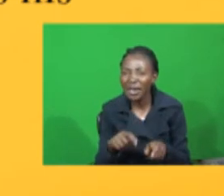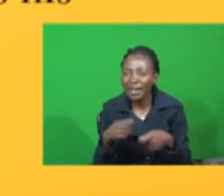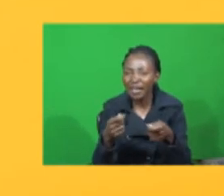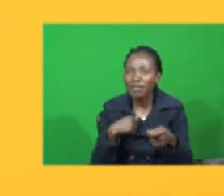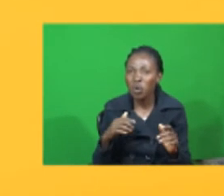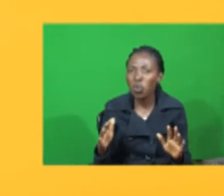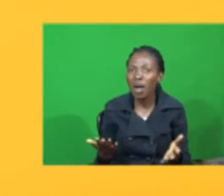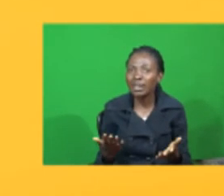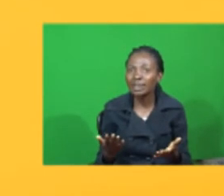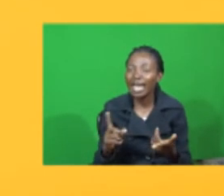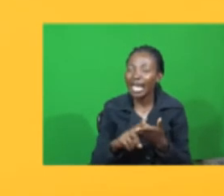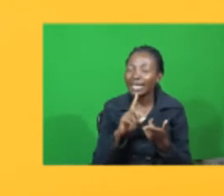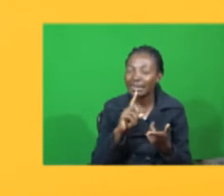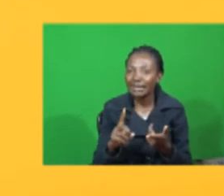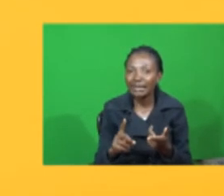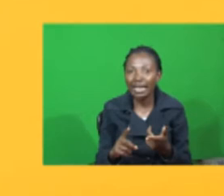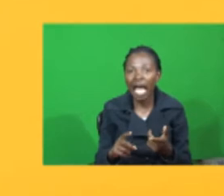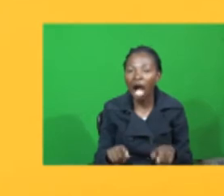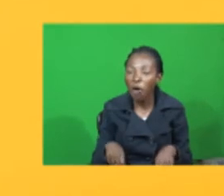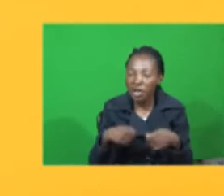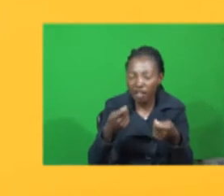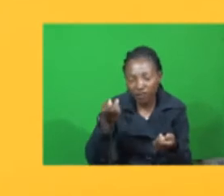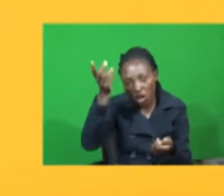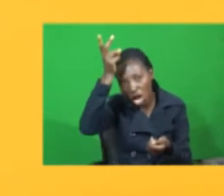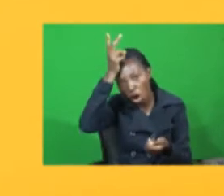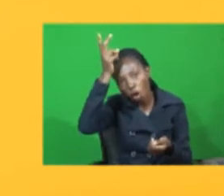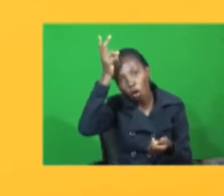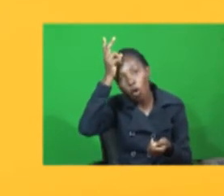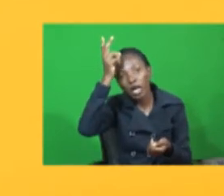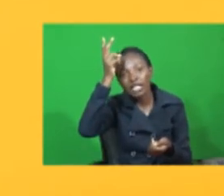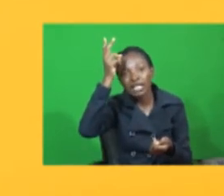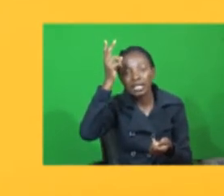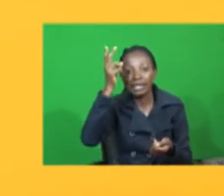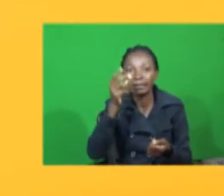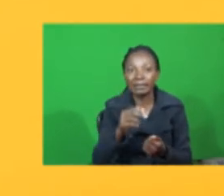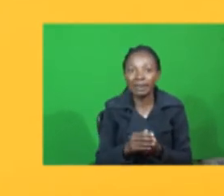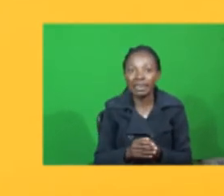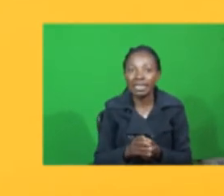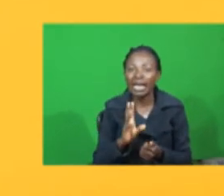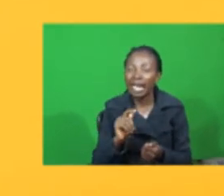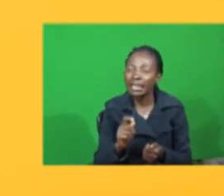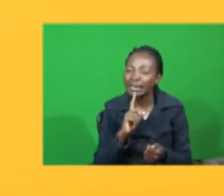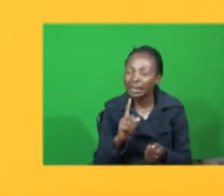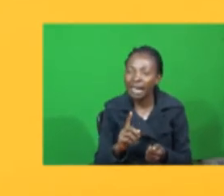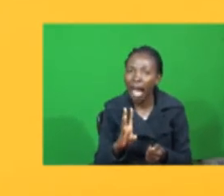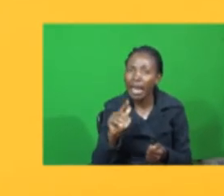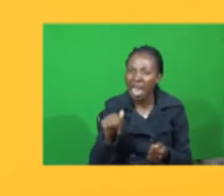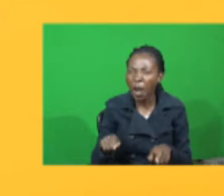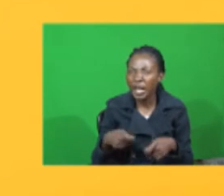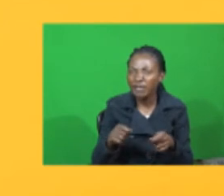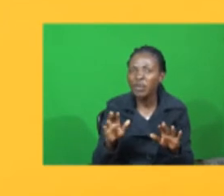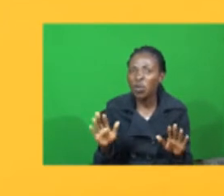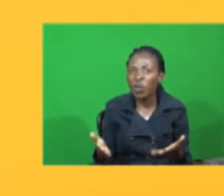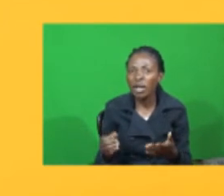upinde kwandiri akati ndichakutumira mbudzana inobva pazvipfuwo zvangu akati uchandipa rubatso kusvikira